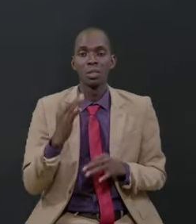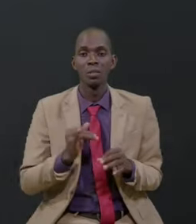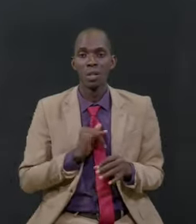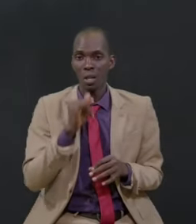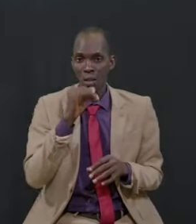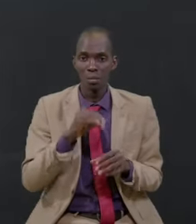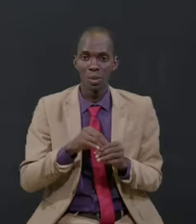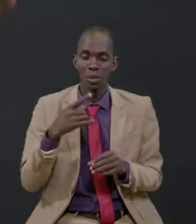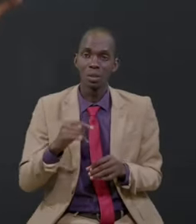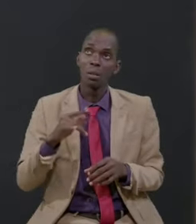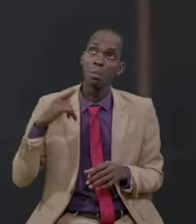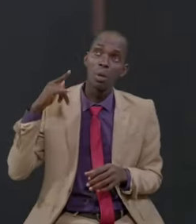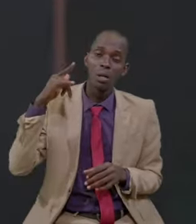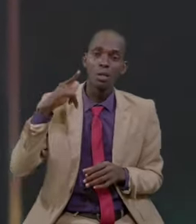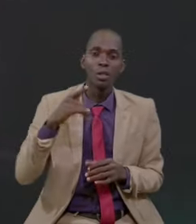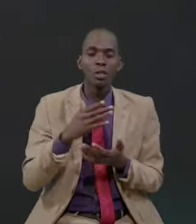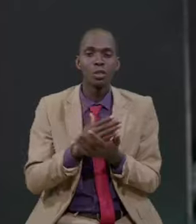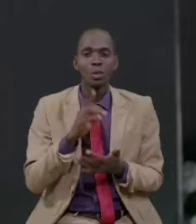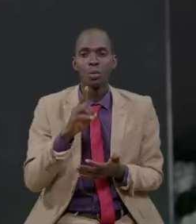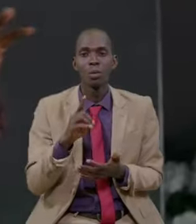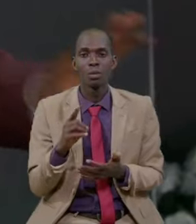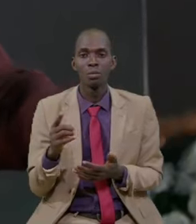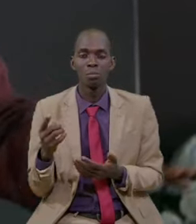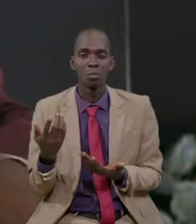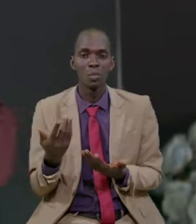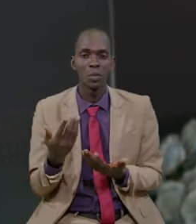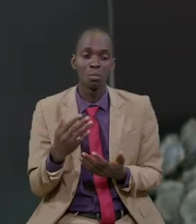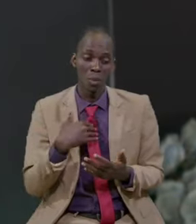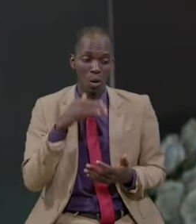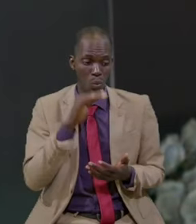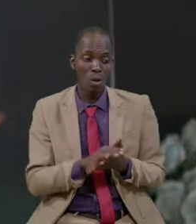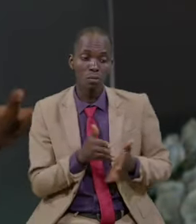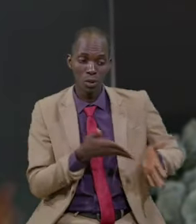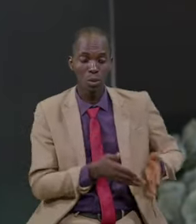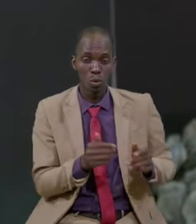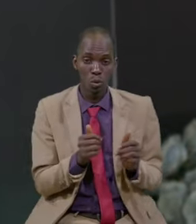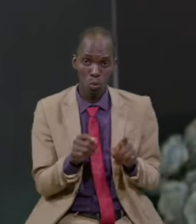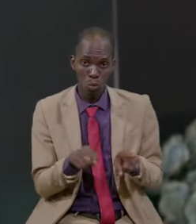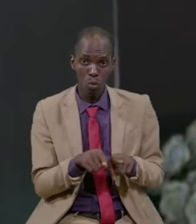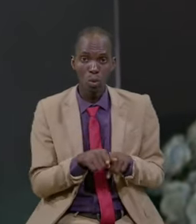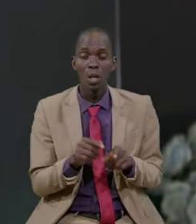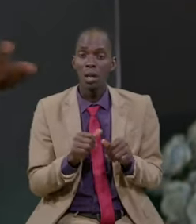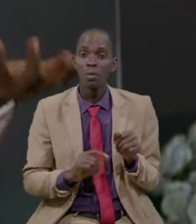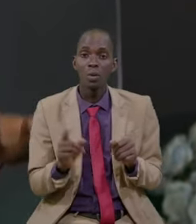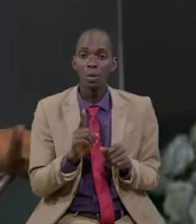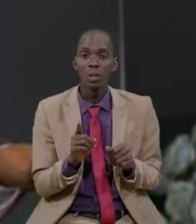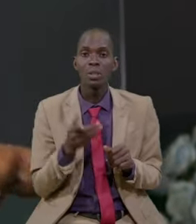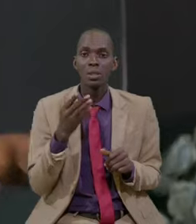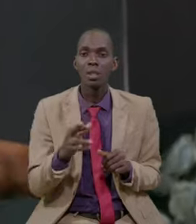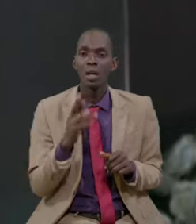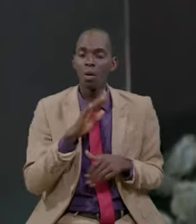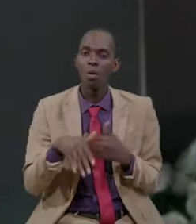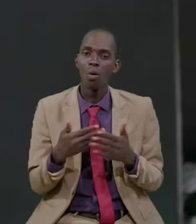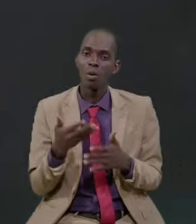l'avion, quelqu'un est toujours là avec moi, en dehors de ma femme. Et si je suis à la maison, partout, ils sont toujours là avec moi.